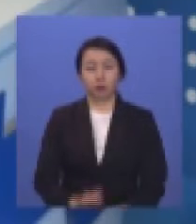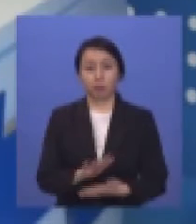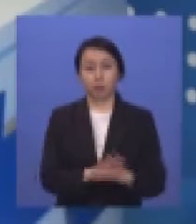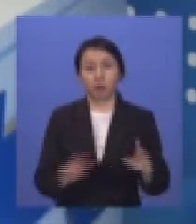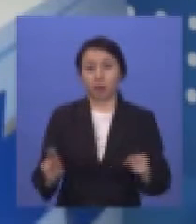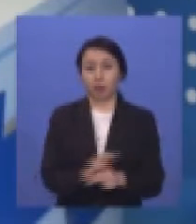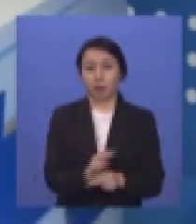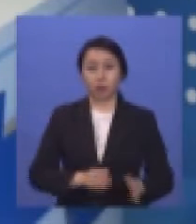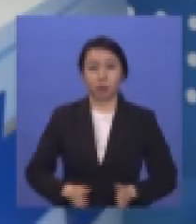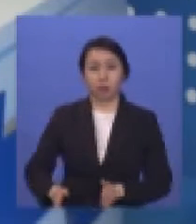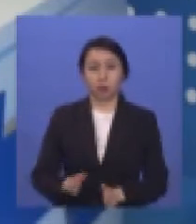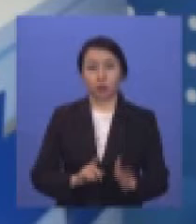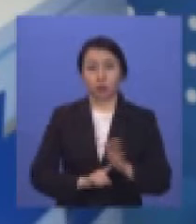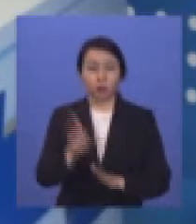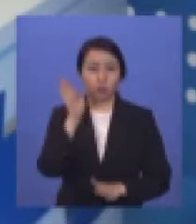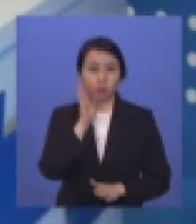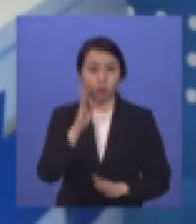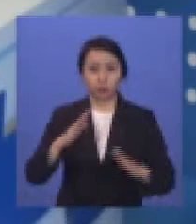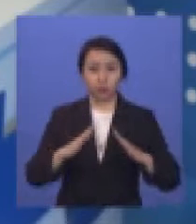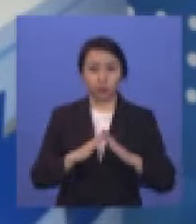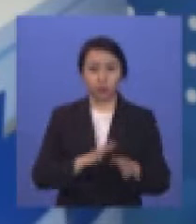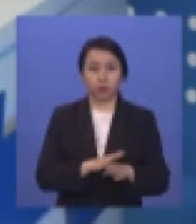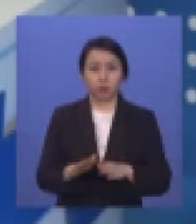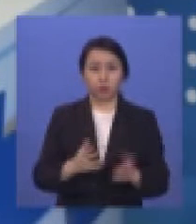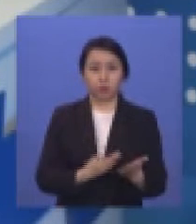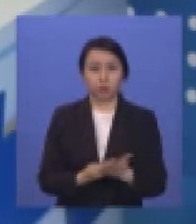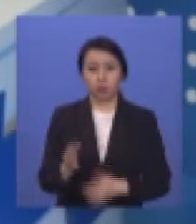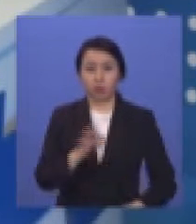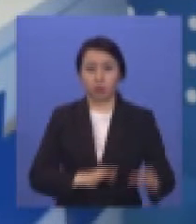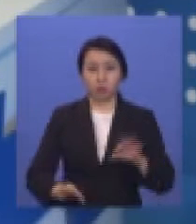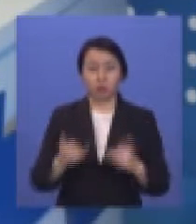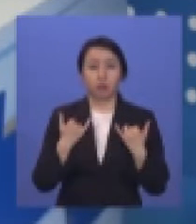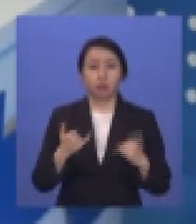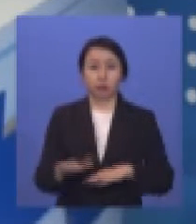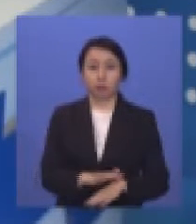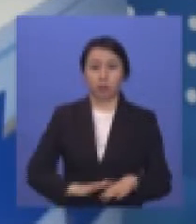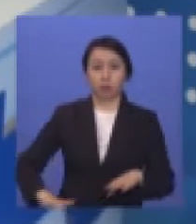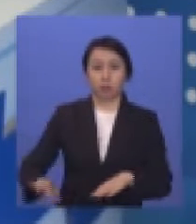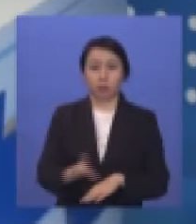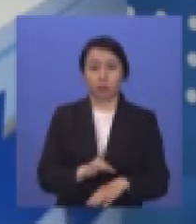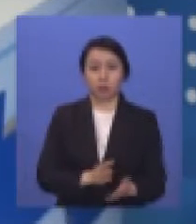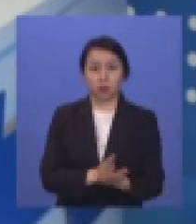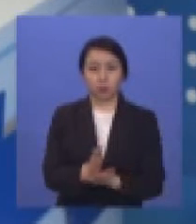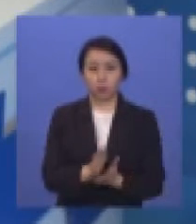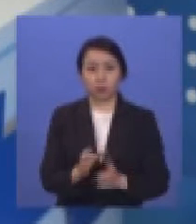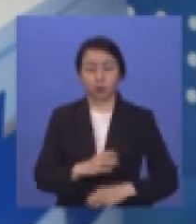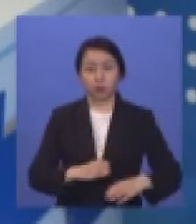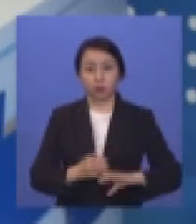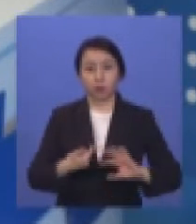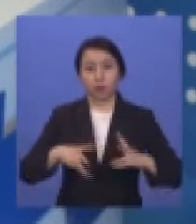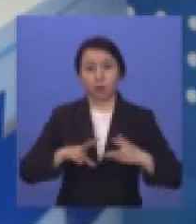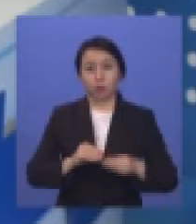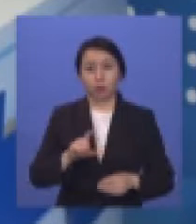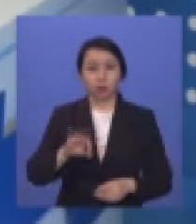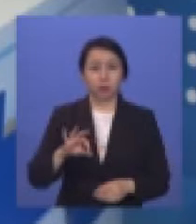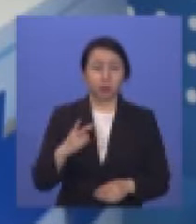Продолжить ремонтировать дороги, заводить воду в дома, реализовывать инвестиционные проекты. Сегодня на площадке региональной службы